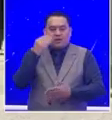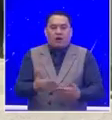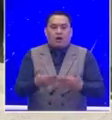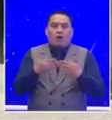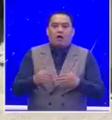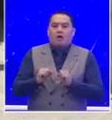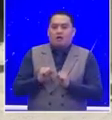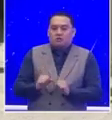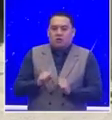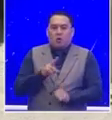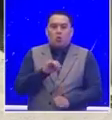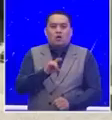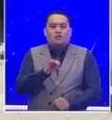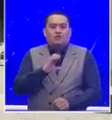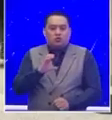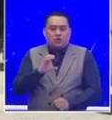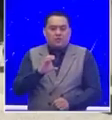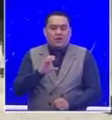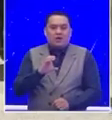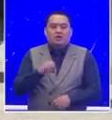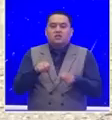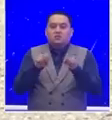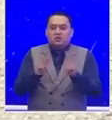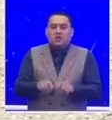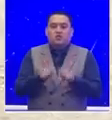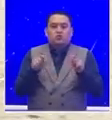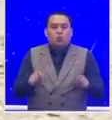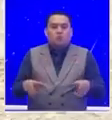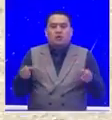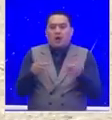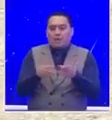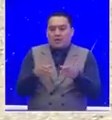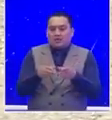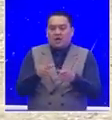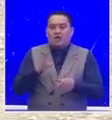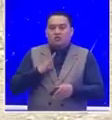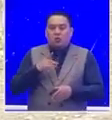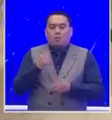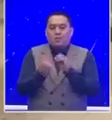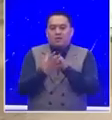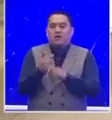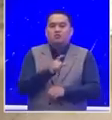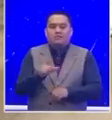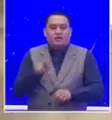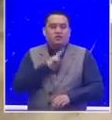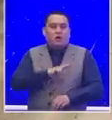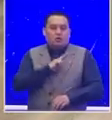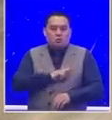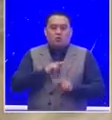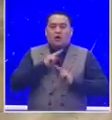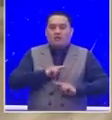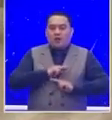недопущению распространения коронавирусной инфекции. Работает специально созданный оперативный штаб. Он состоит из 15 человек. Все сотрудники